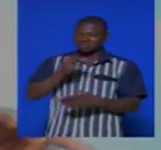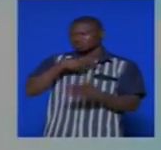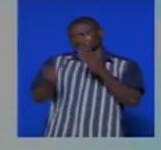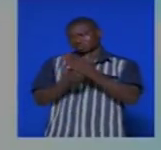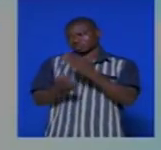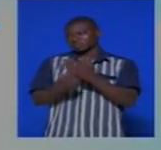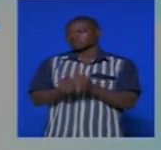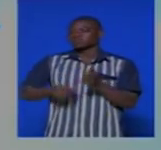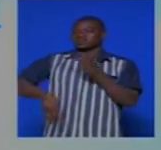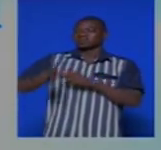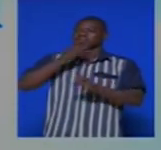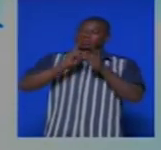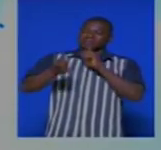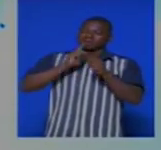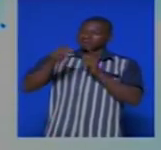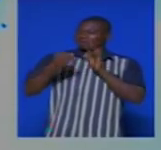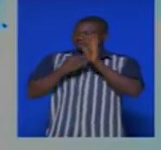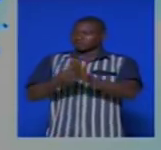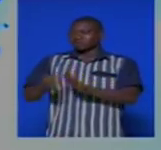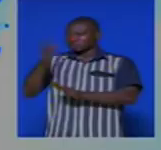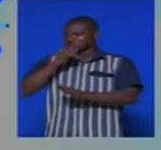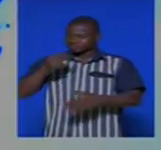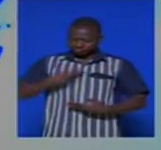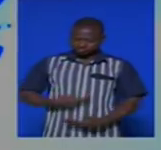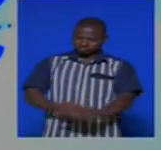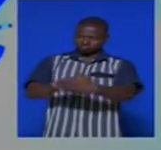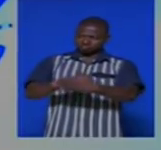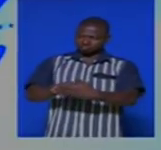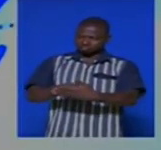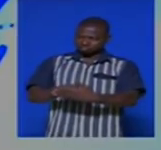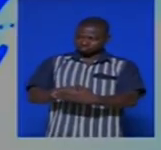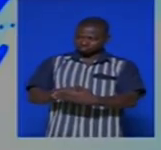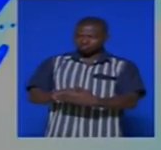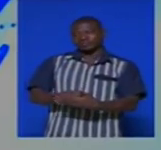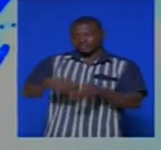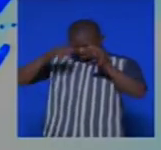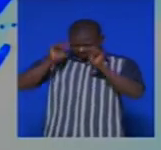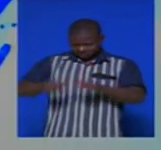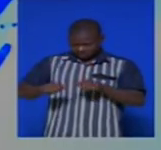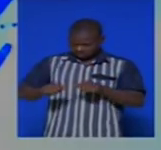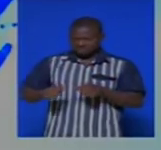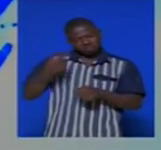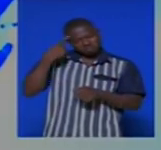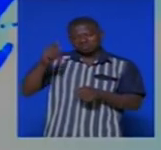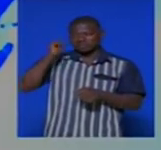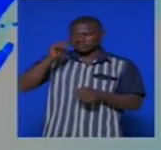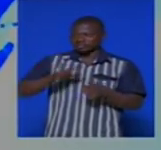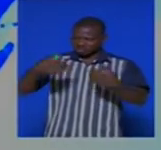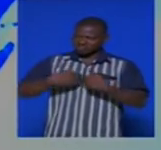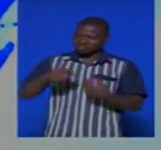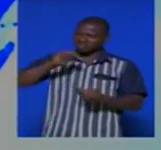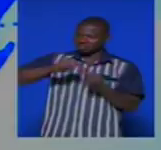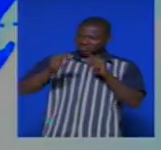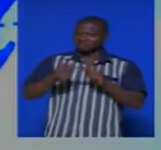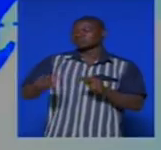l'indice synthétique de fécondité, c'est-à-dire la possibilité pour une femme d'avoir le nombre d'enfants, mais on n'a pas parlé de la prévalence